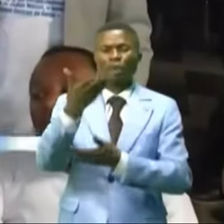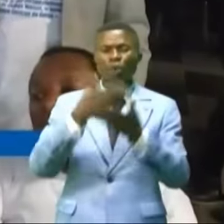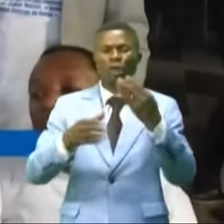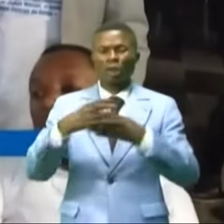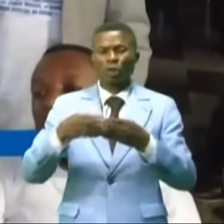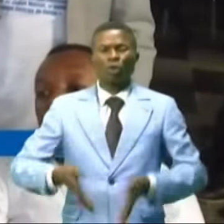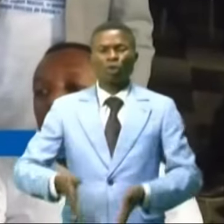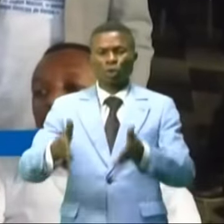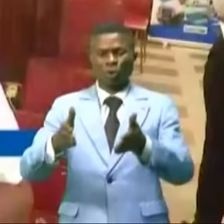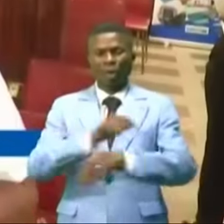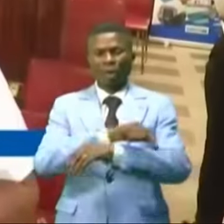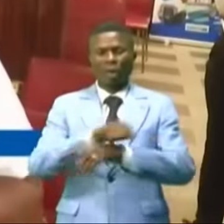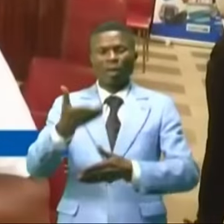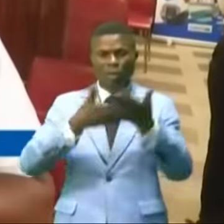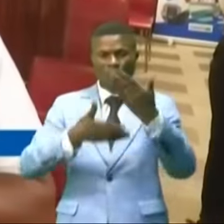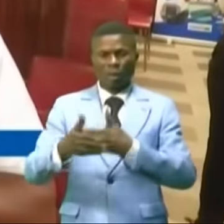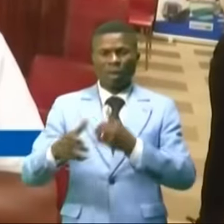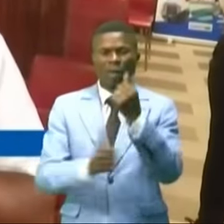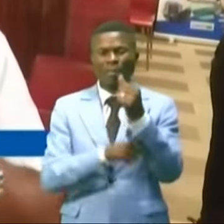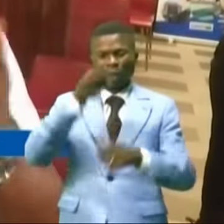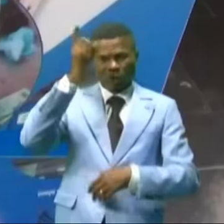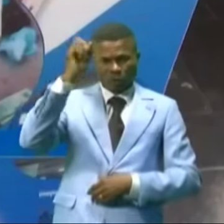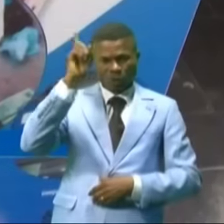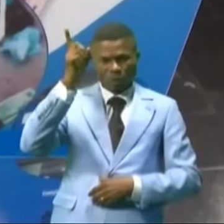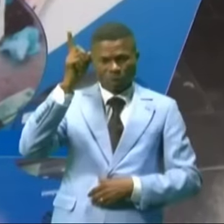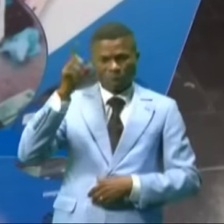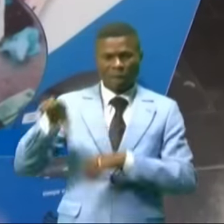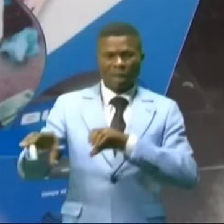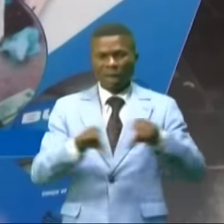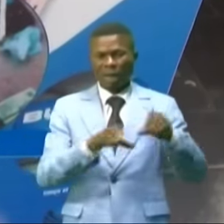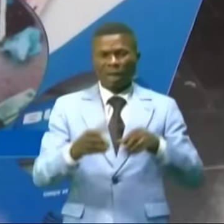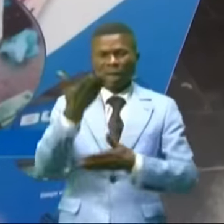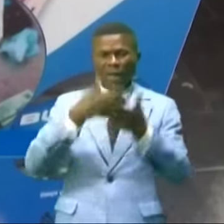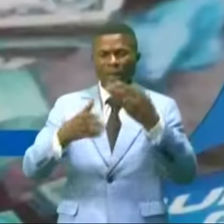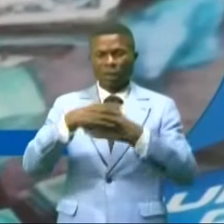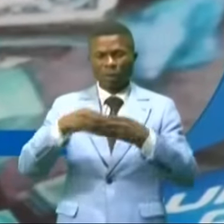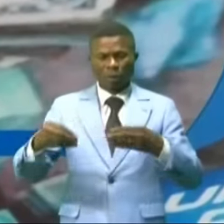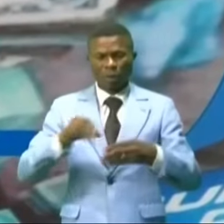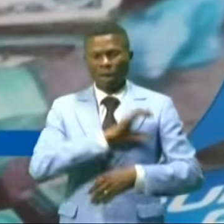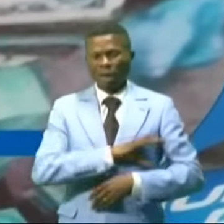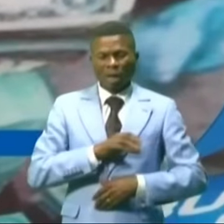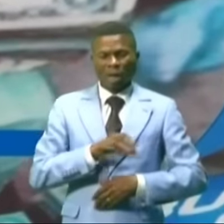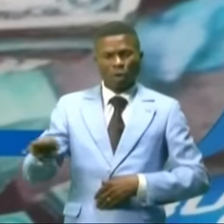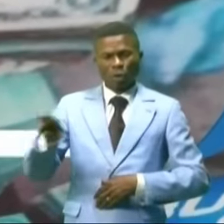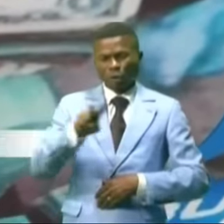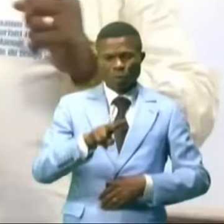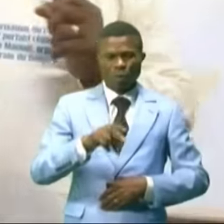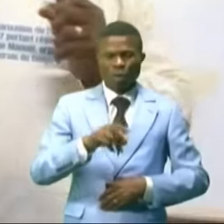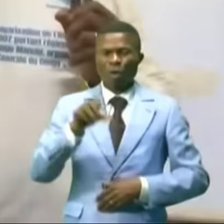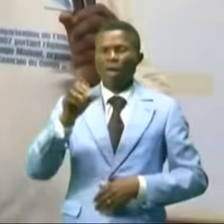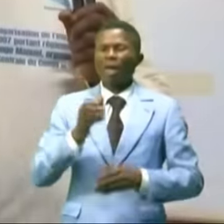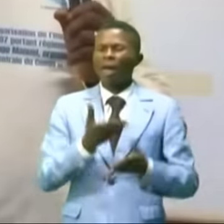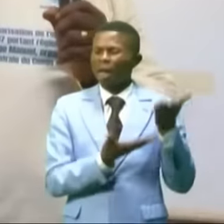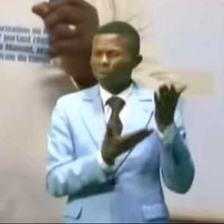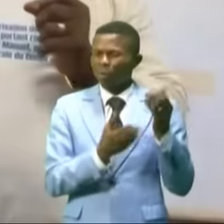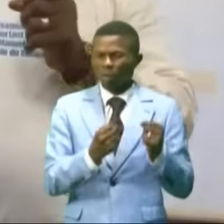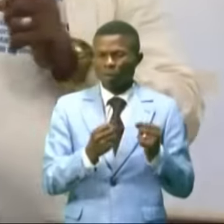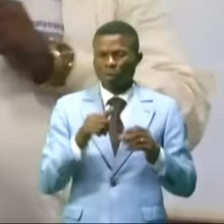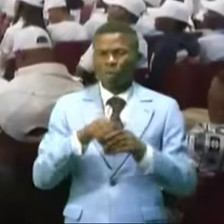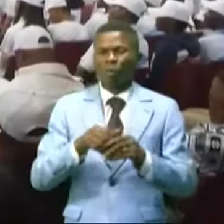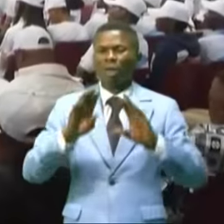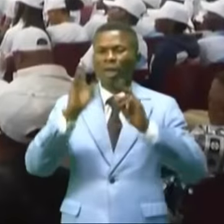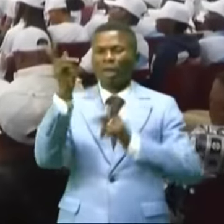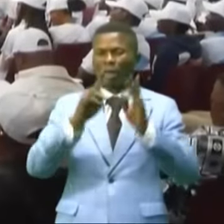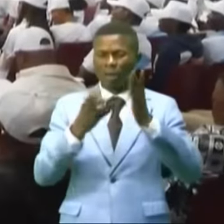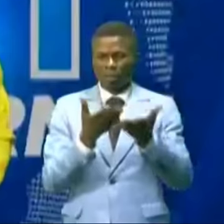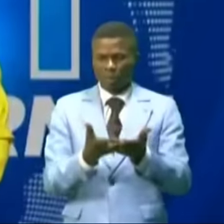bureaux d'échange sont les acteurs majeurs de l'activité d'échange car leur comportement a une influence sur les taux d'échange